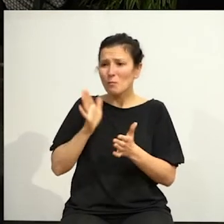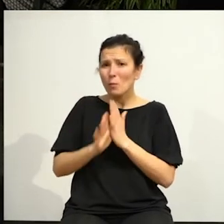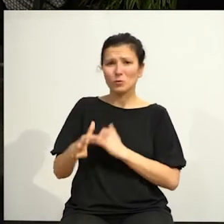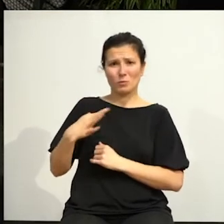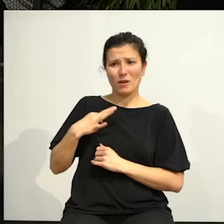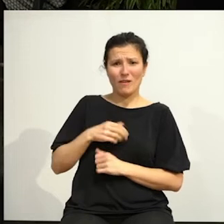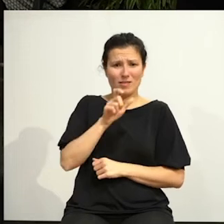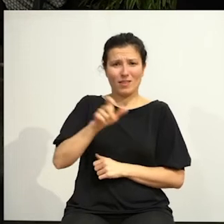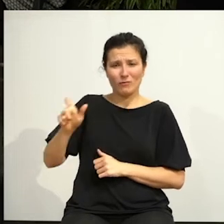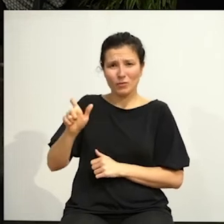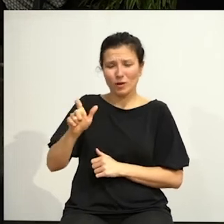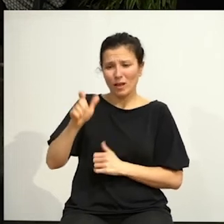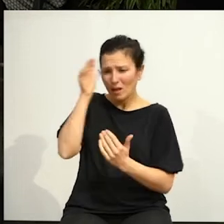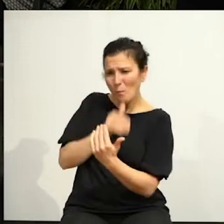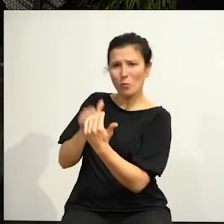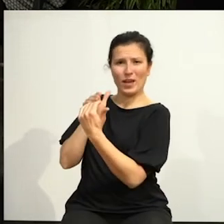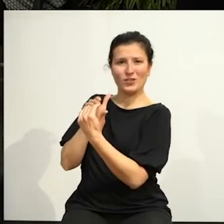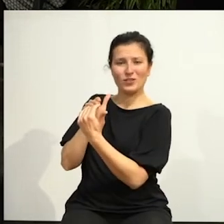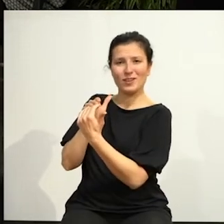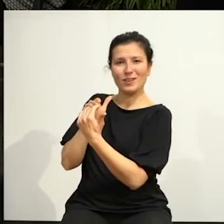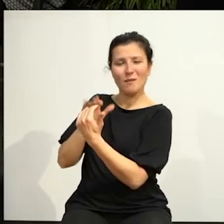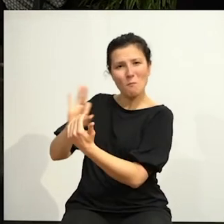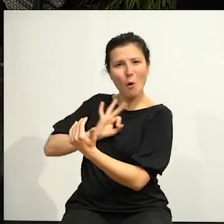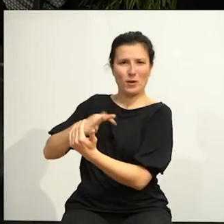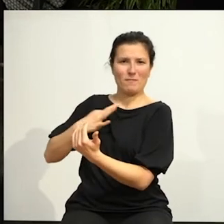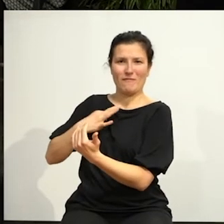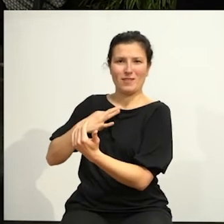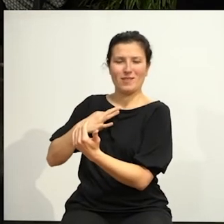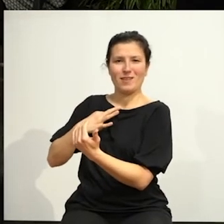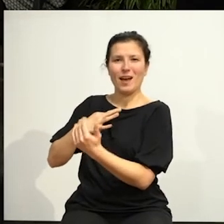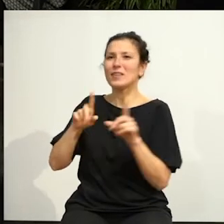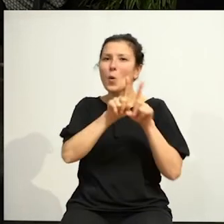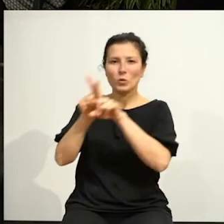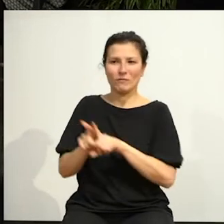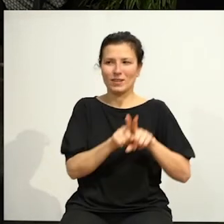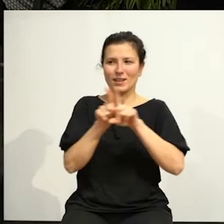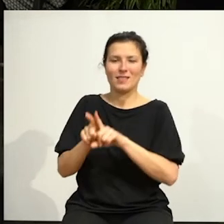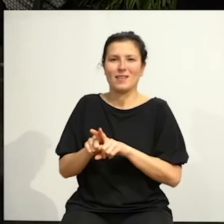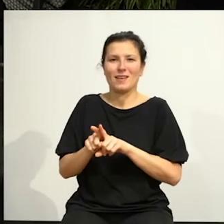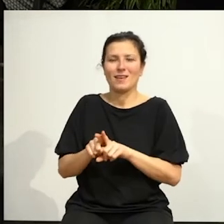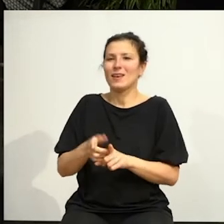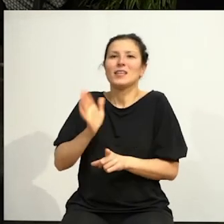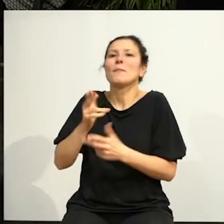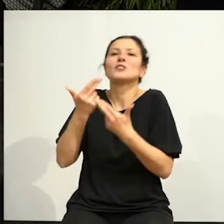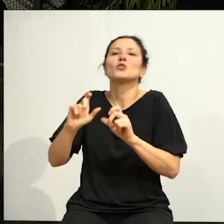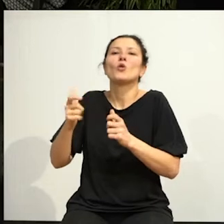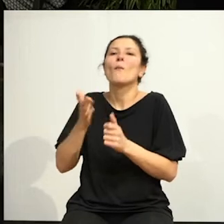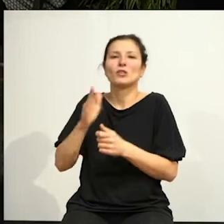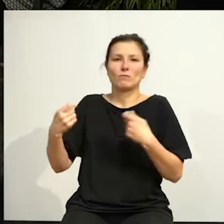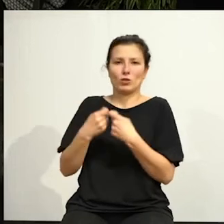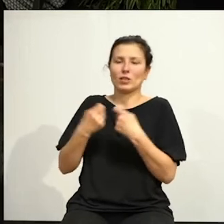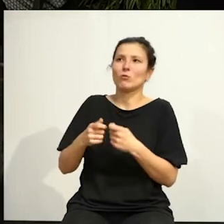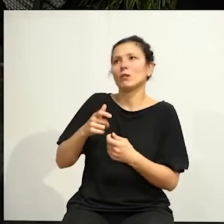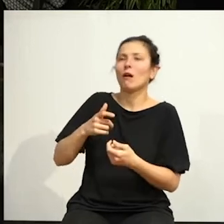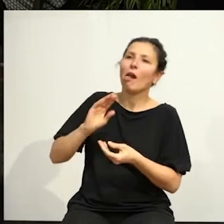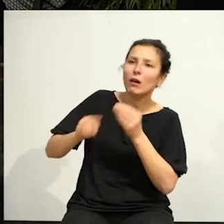prywatnie, indywidualnie zupełnie podchodzić i wtedy nie będzie żadnych łatek, które nam będą przeszkadzały, czy jest trudny, czy jest